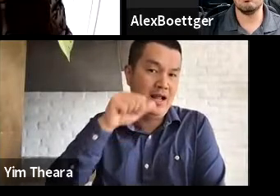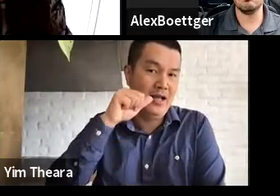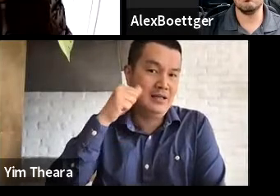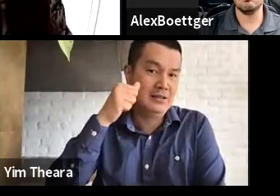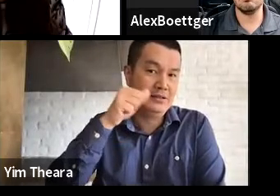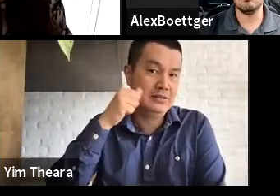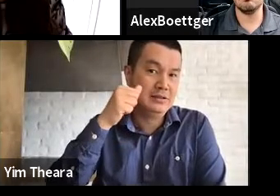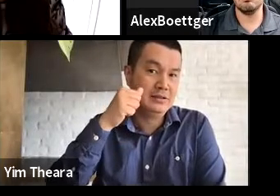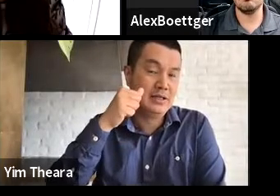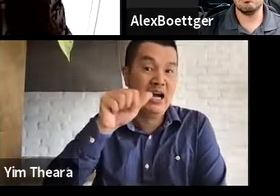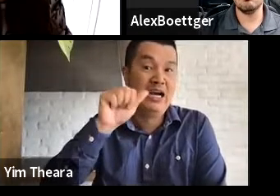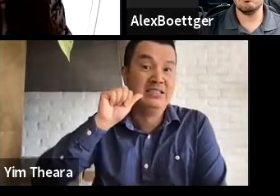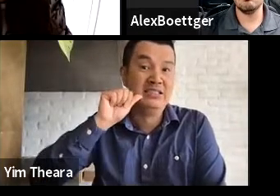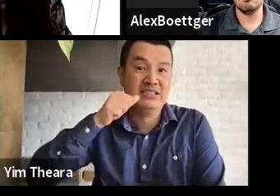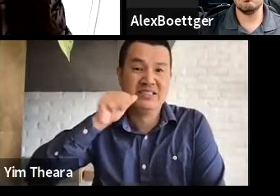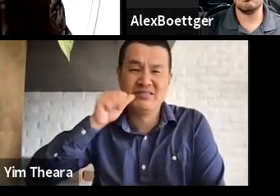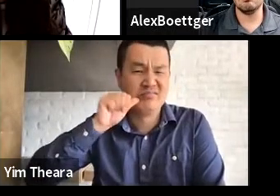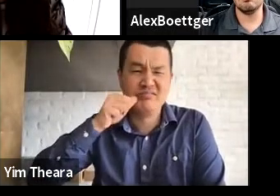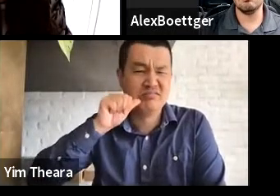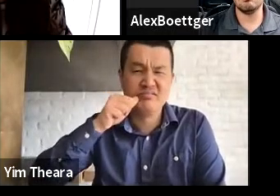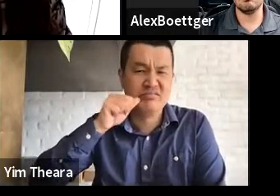foule de façons de...